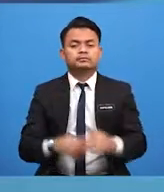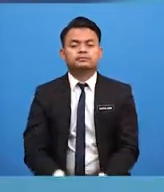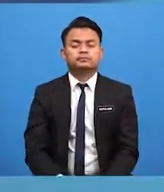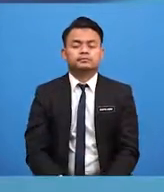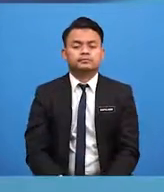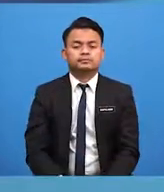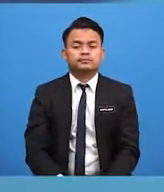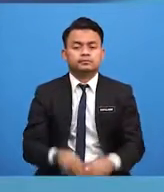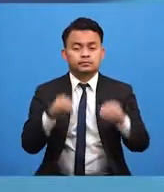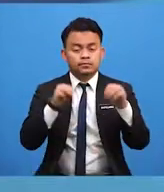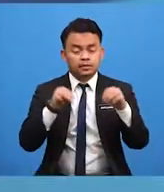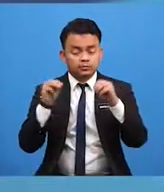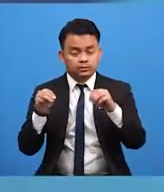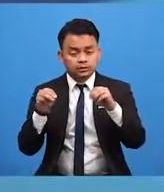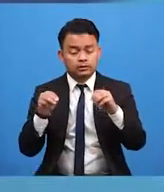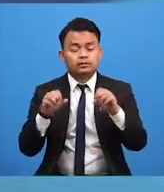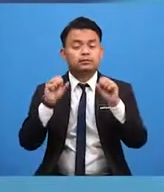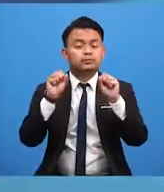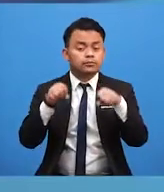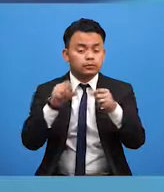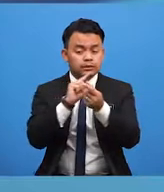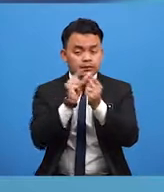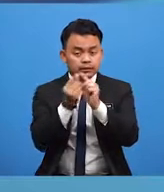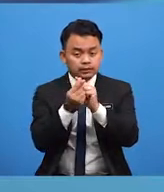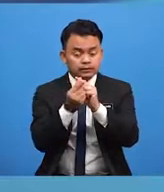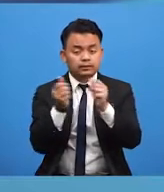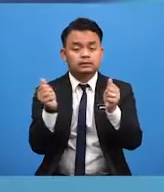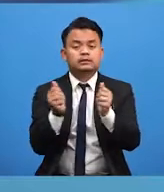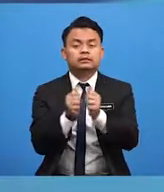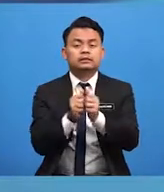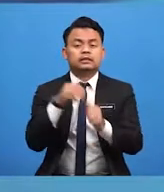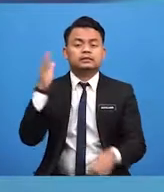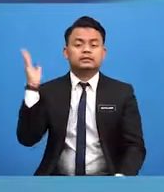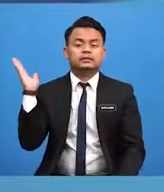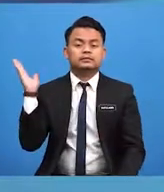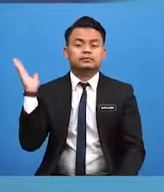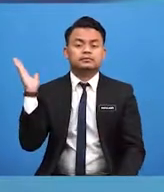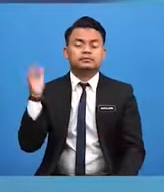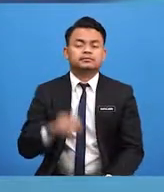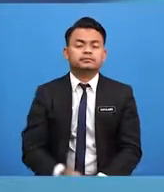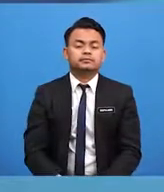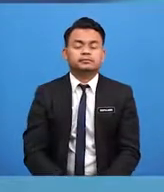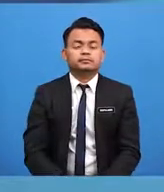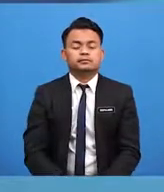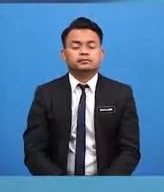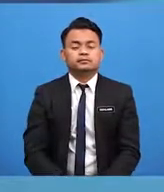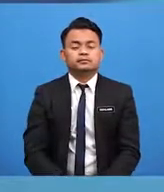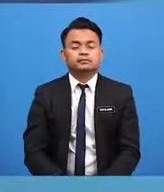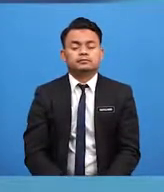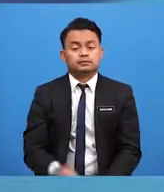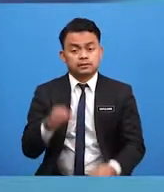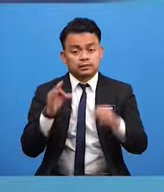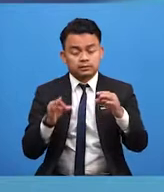Murid-murid, mirepoix boleh diganti dengan onion pickle sekiranya murid-murid tidak